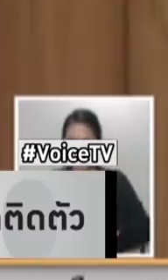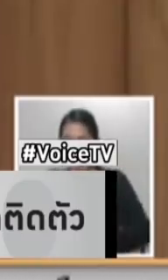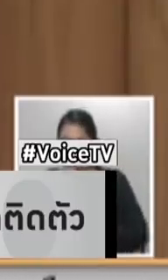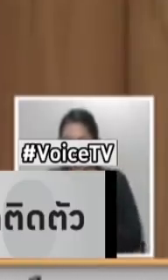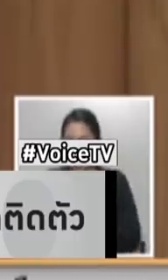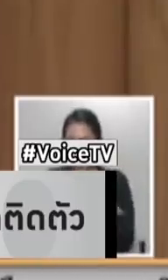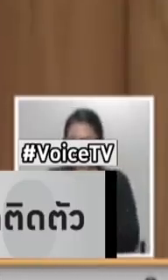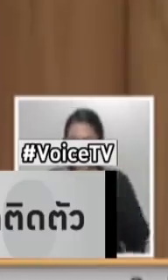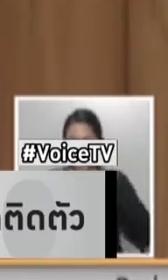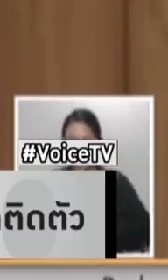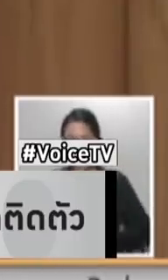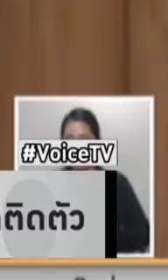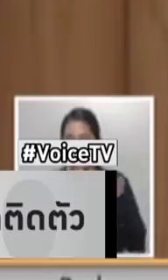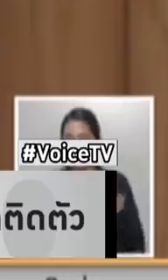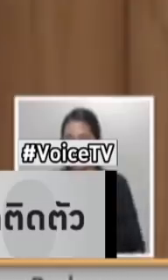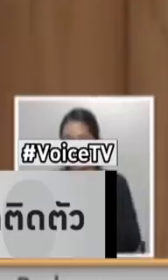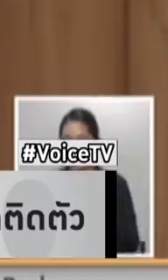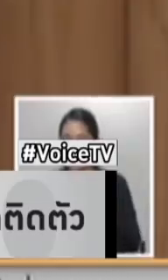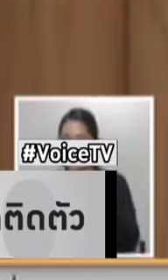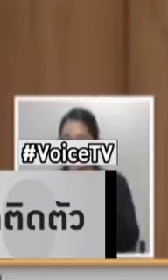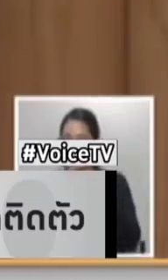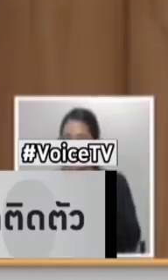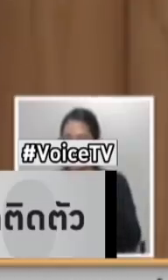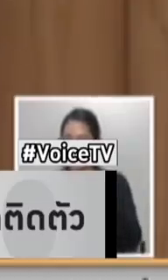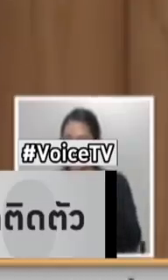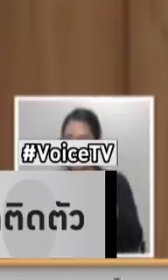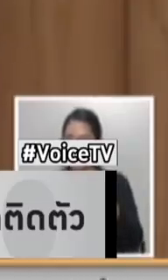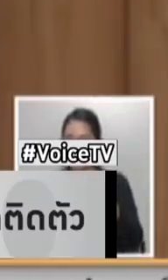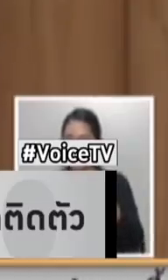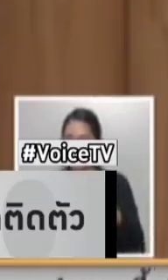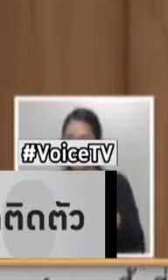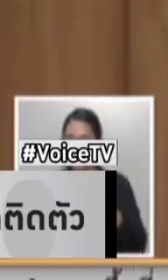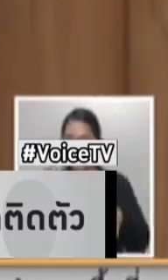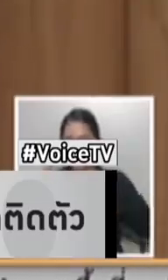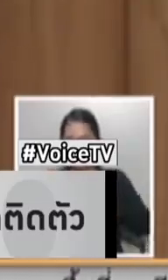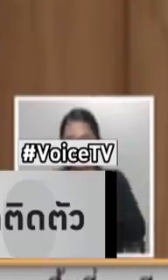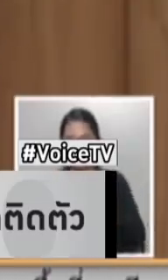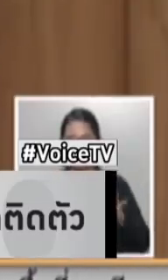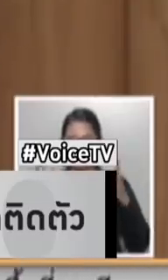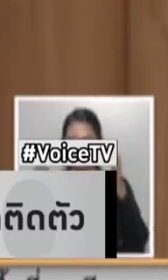ผมไม่ได้เข้าสู่กระบวนการสอบสวนไต่สวนพยานอะไรเลย